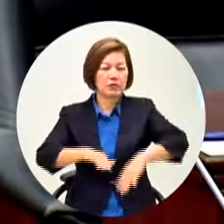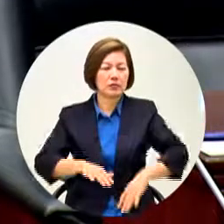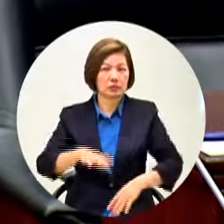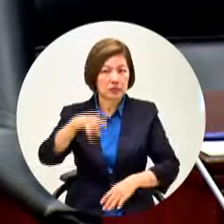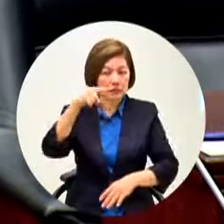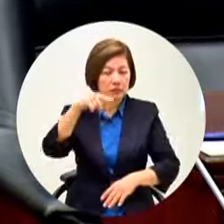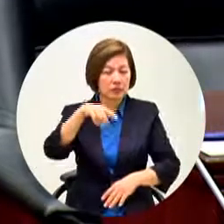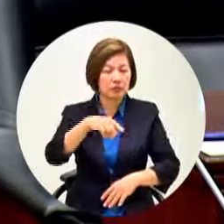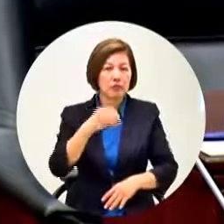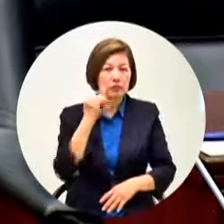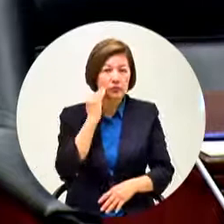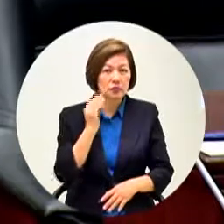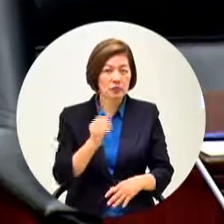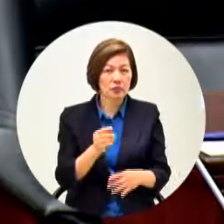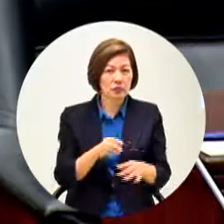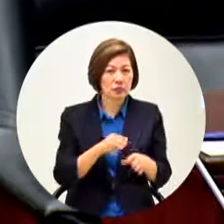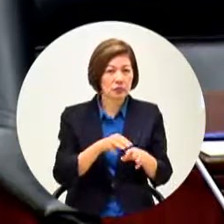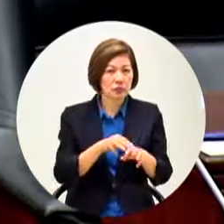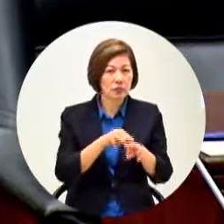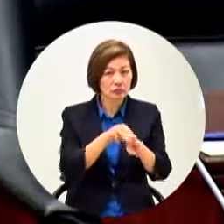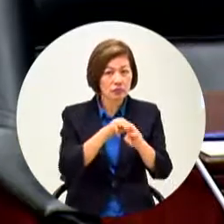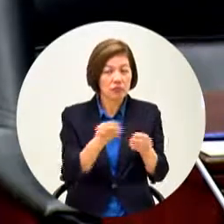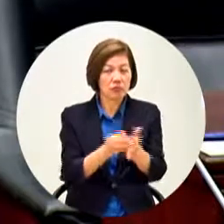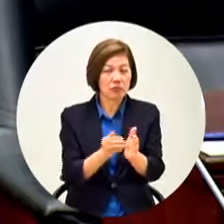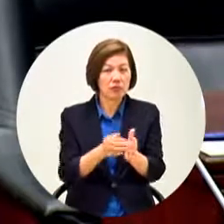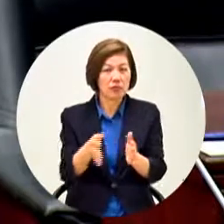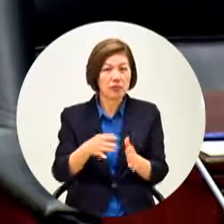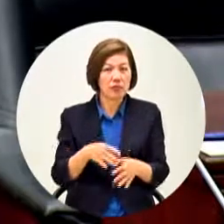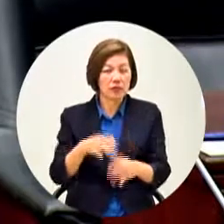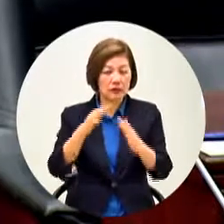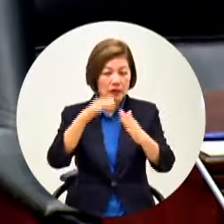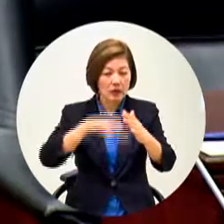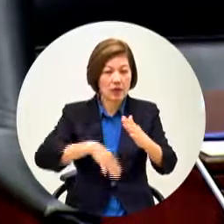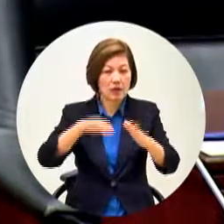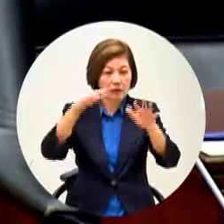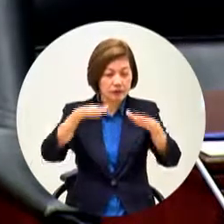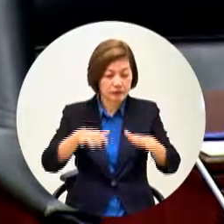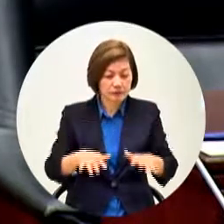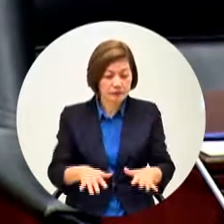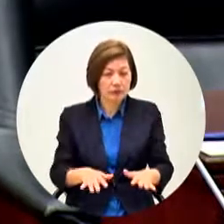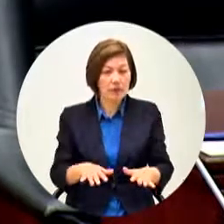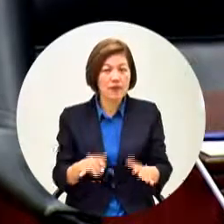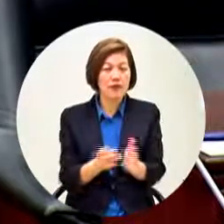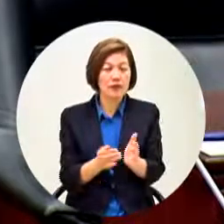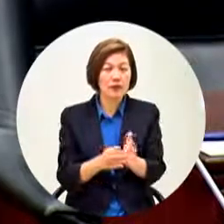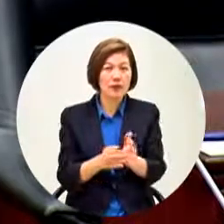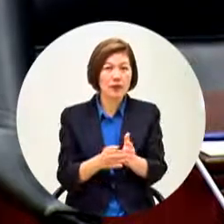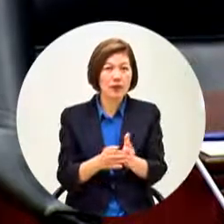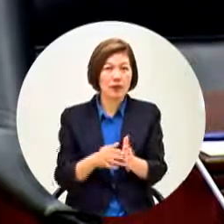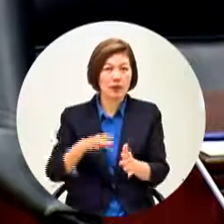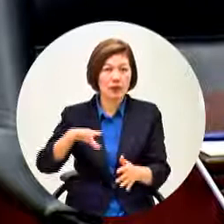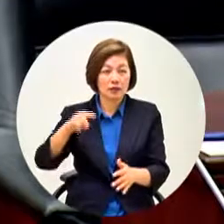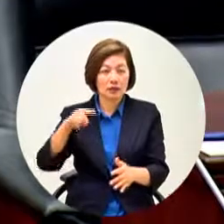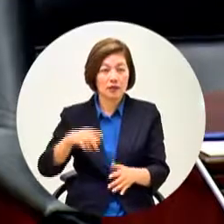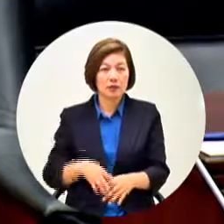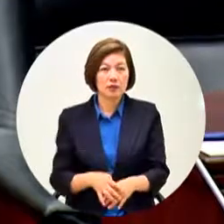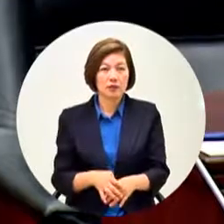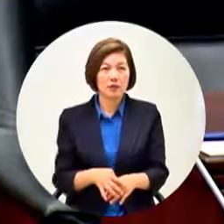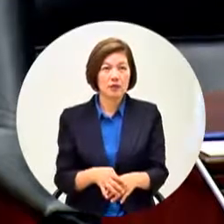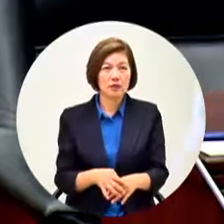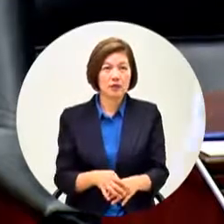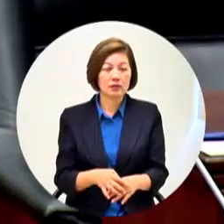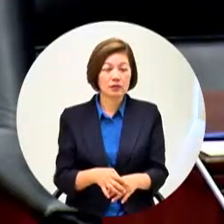那要去倒水，那厝内水退了，驾车开回来，是哦，第一个动作车顶拢粘张红